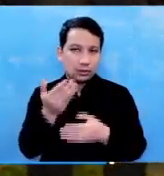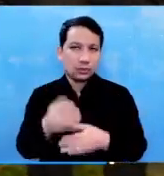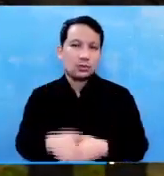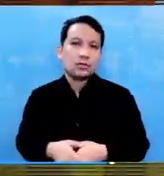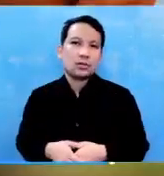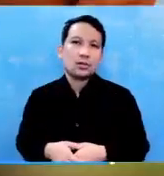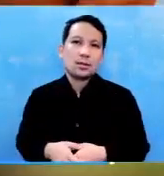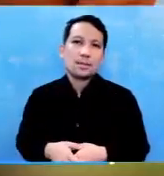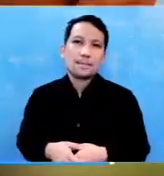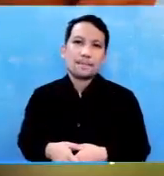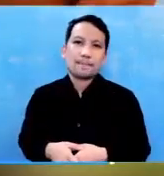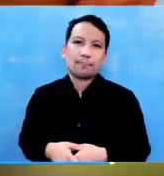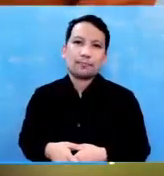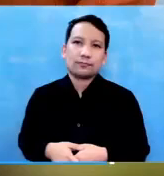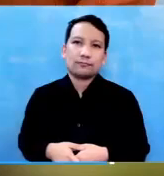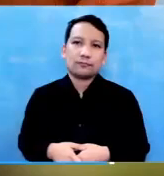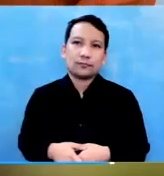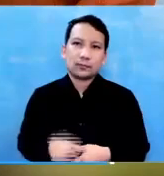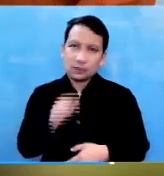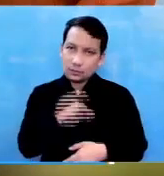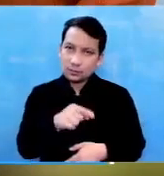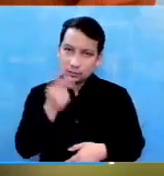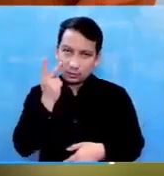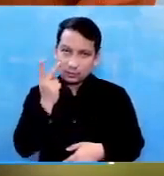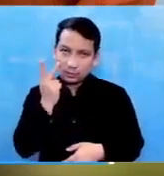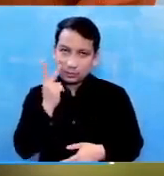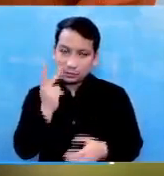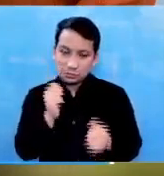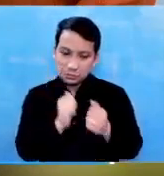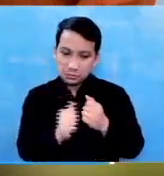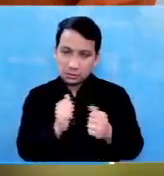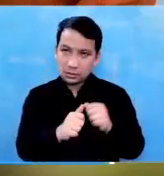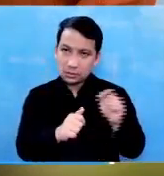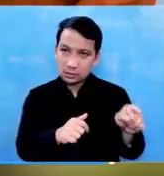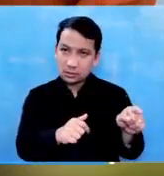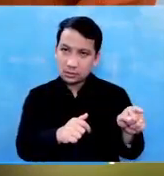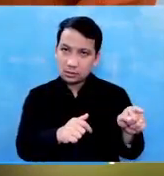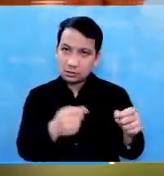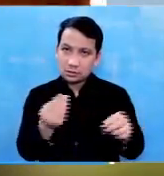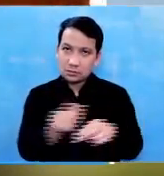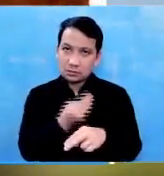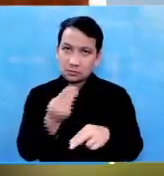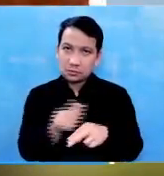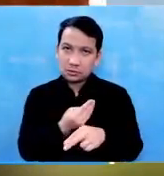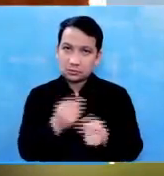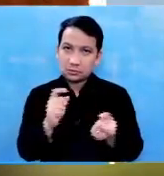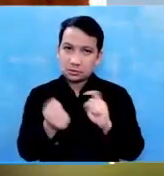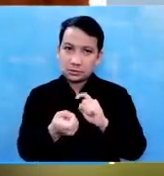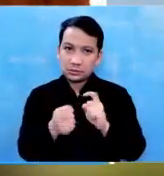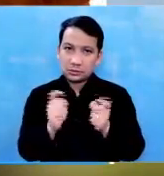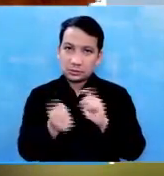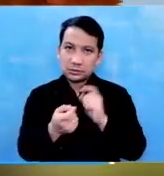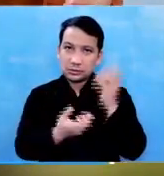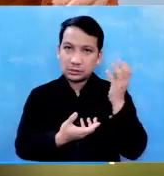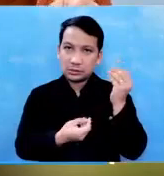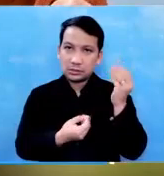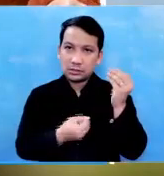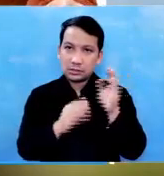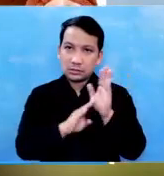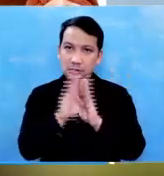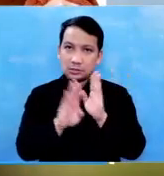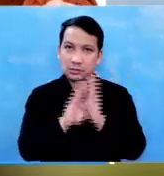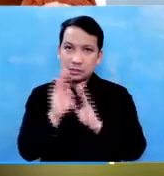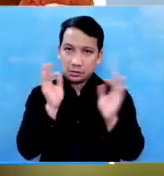So anong basa natin dito, sir? Does it mean na medyo nagmo-modernize na rin? Nag-a-upgrade na rin yung kanilang